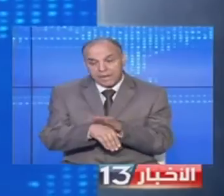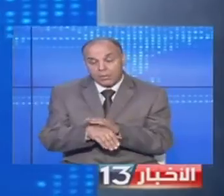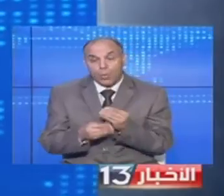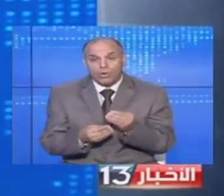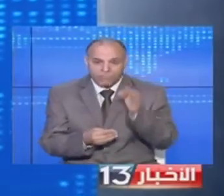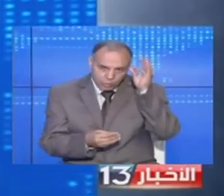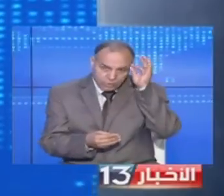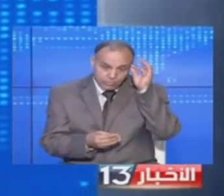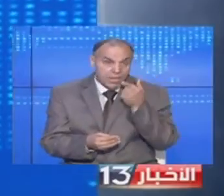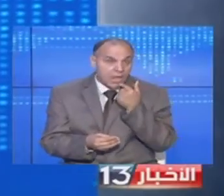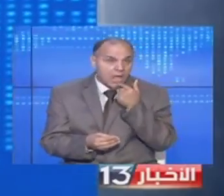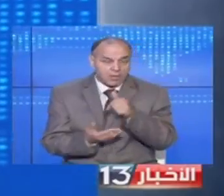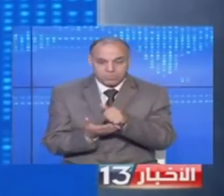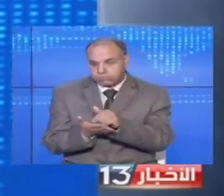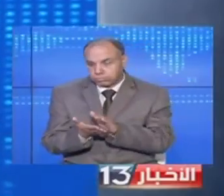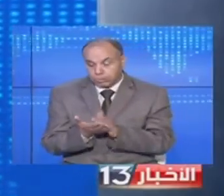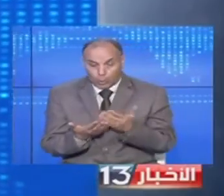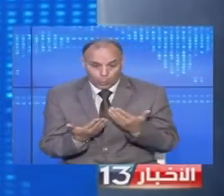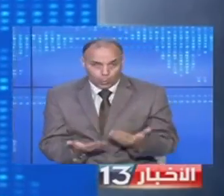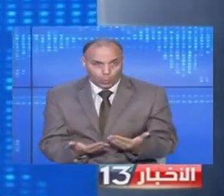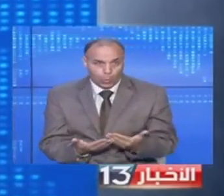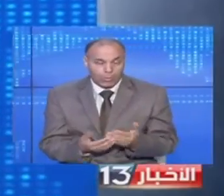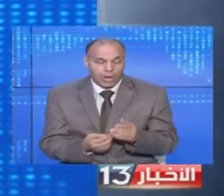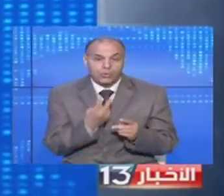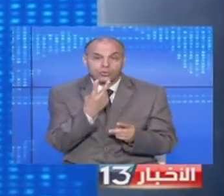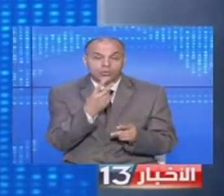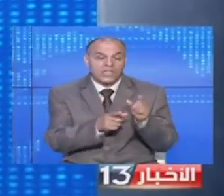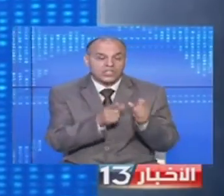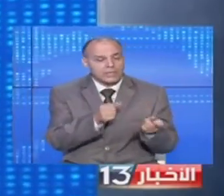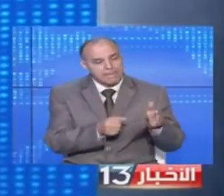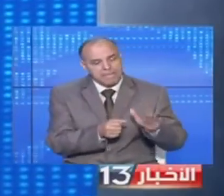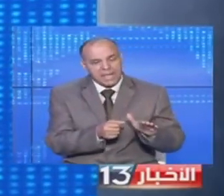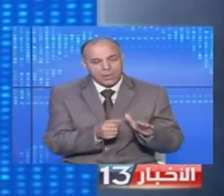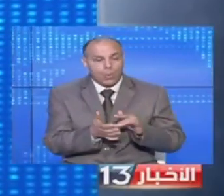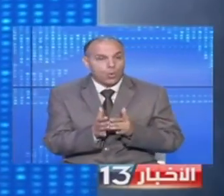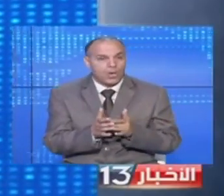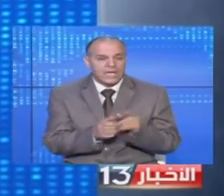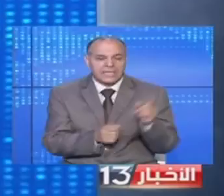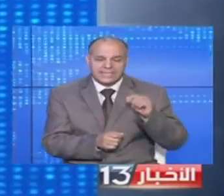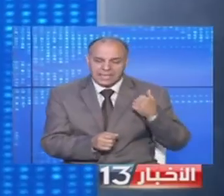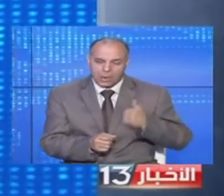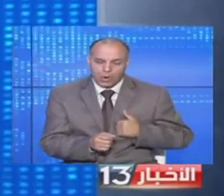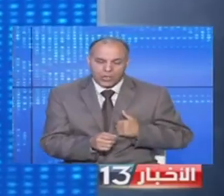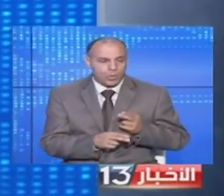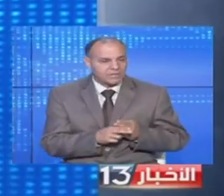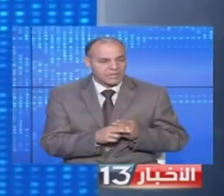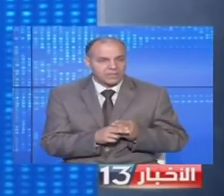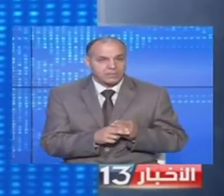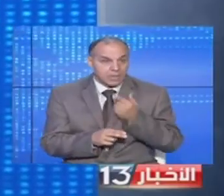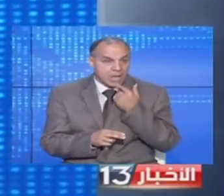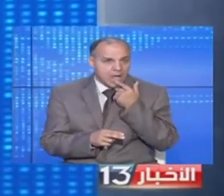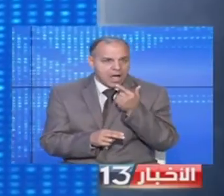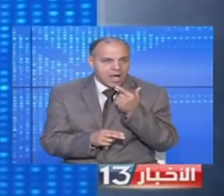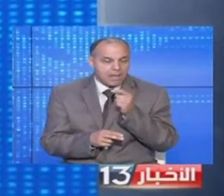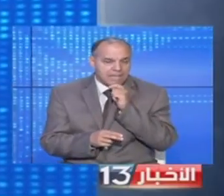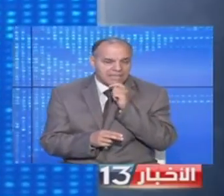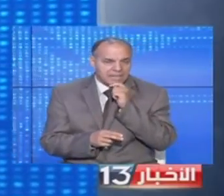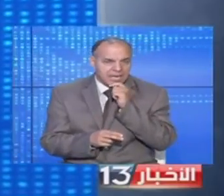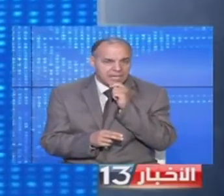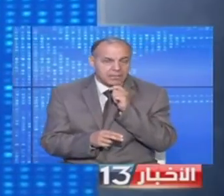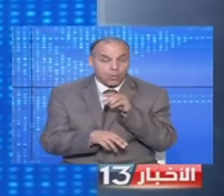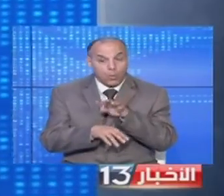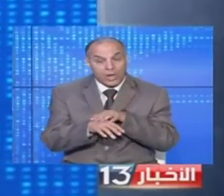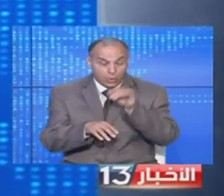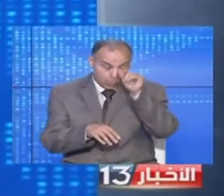في تونس فقد سجلت اليوم حالتي وفاه في كل من زغوان فيما لايزال عدد من